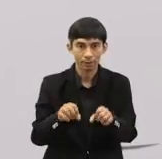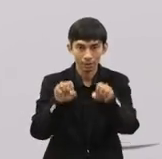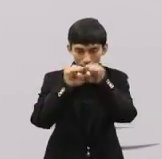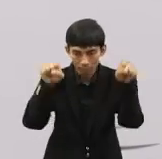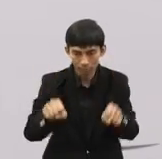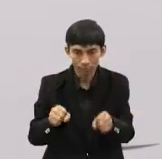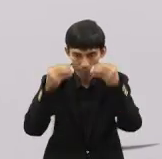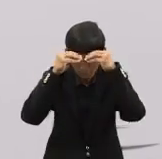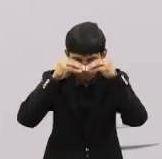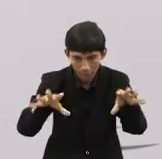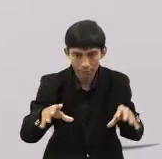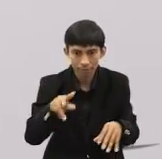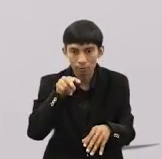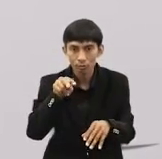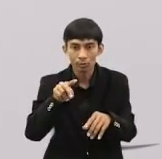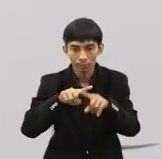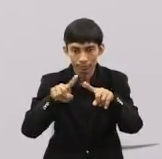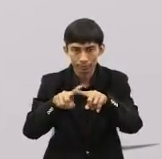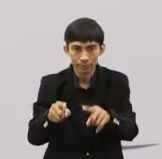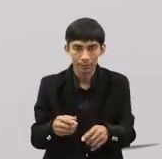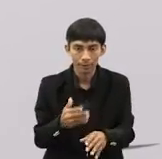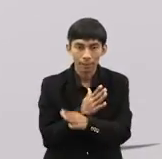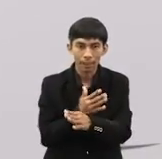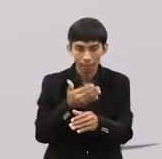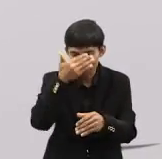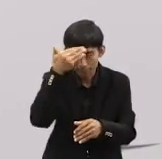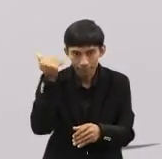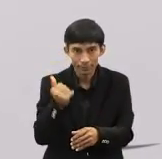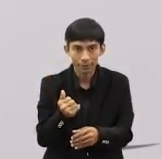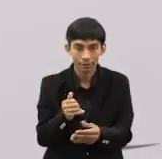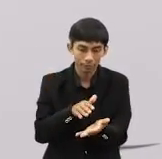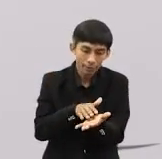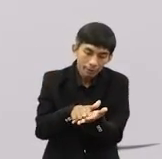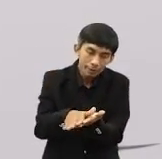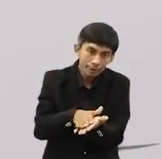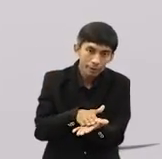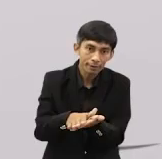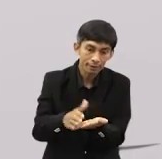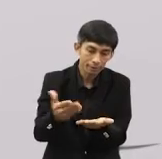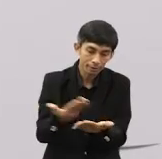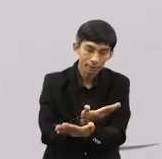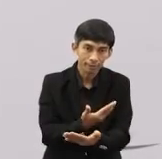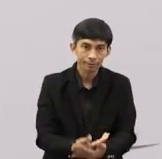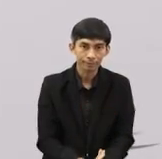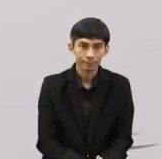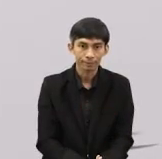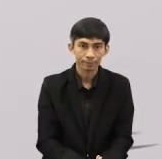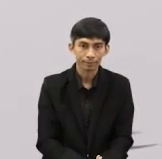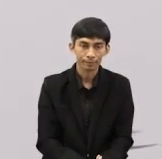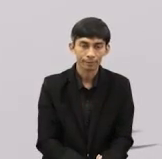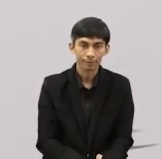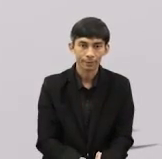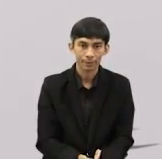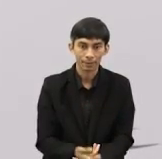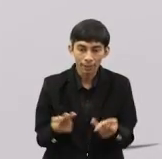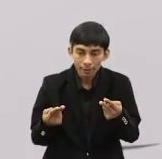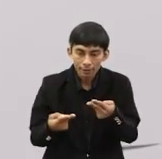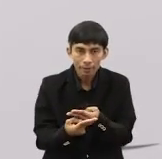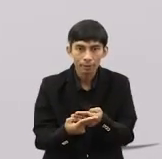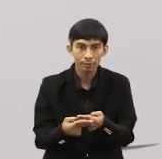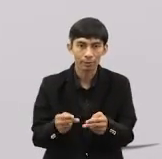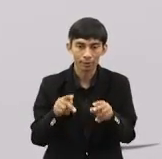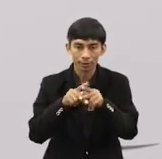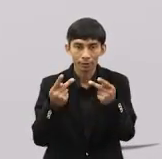tù tu nề nề hái complete là con cô bốn anh máy tam ca này nôm rồi bọc xương sụp hà bị